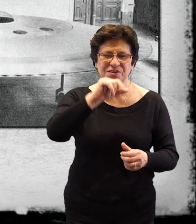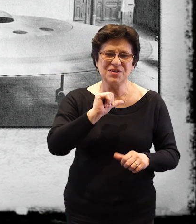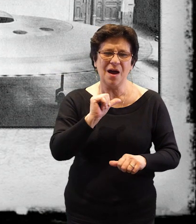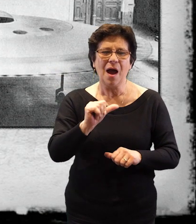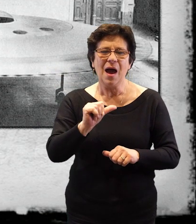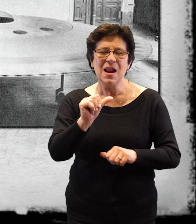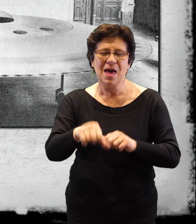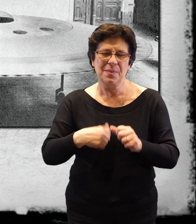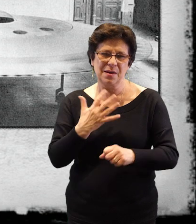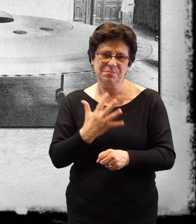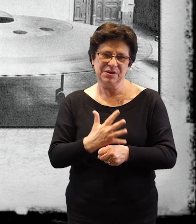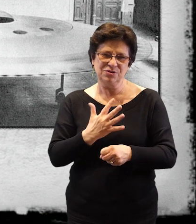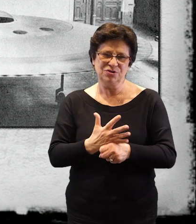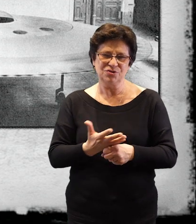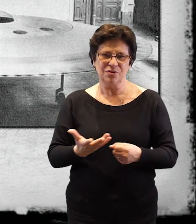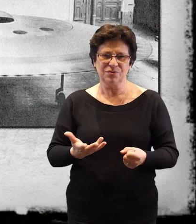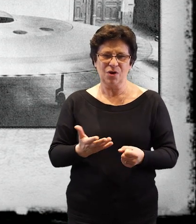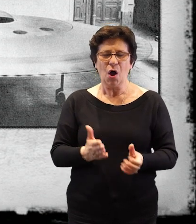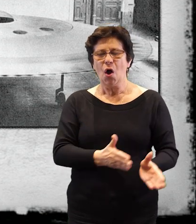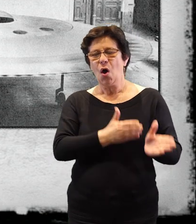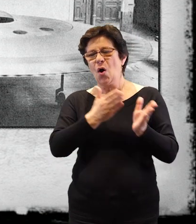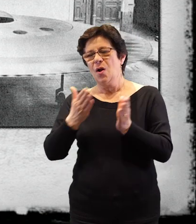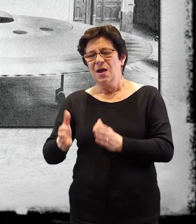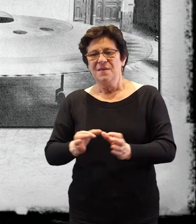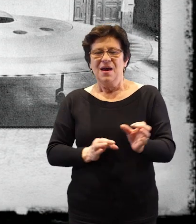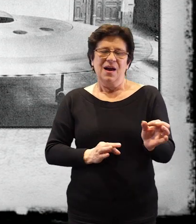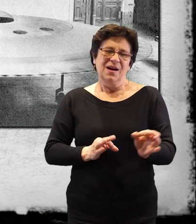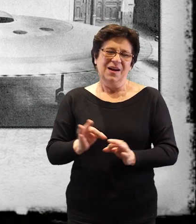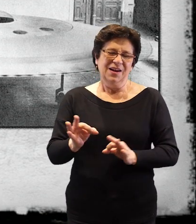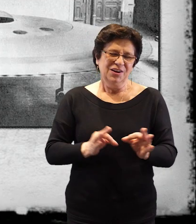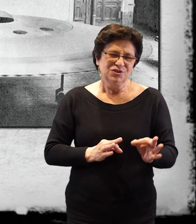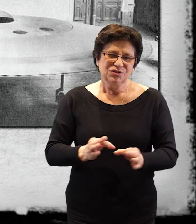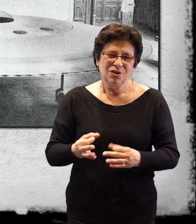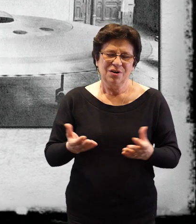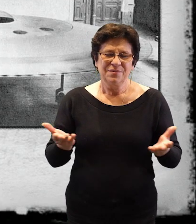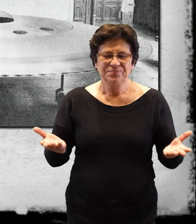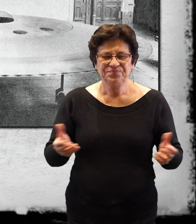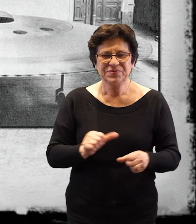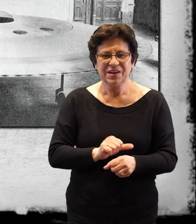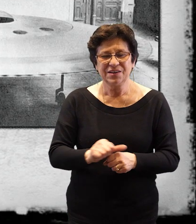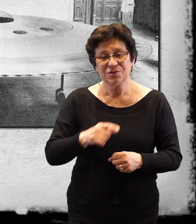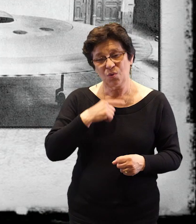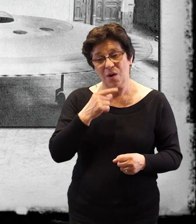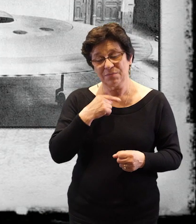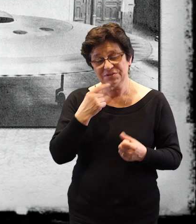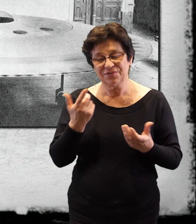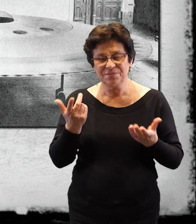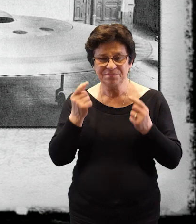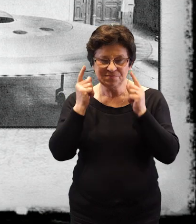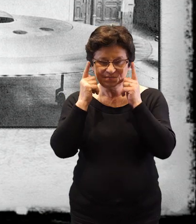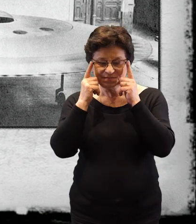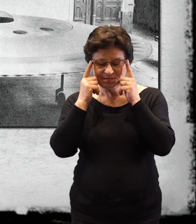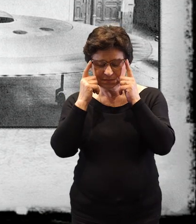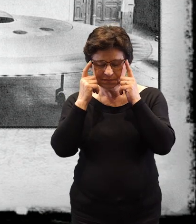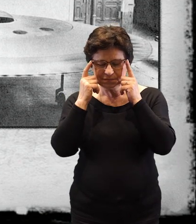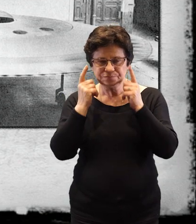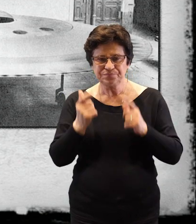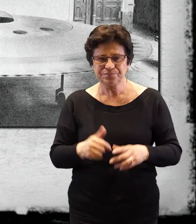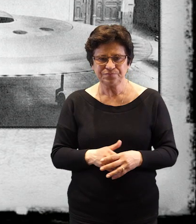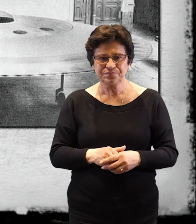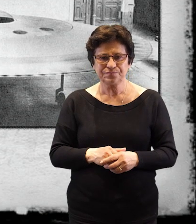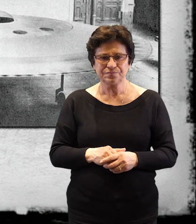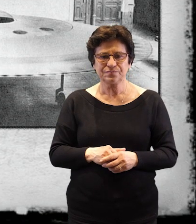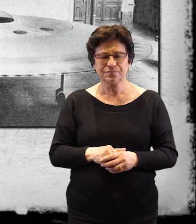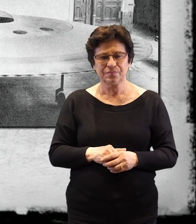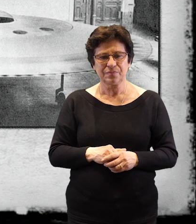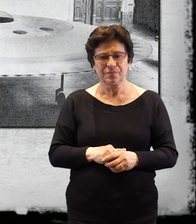pokazuje tą konstrukcję. Więc kolejna historia, którą jak zacząłem weryfikować, to się okazała no tak